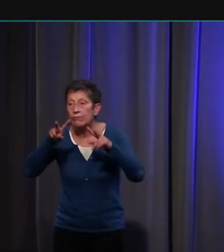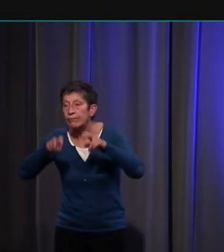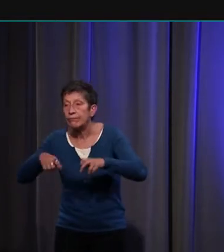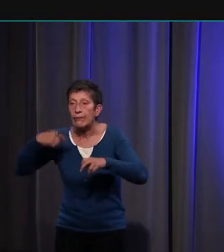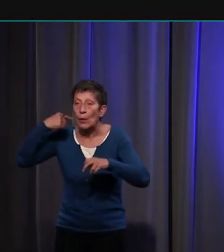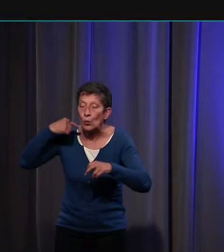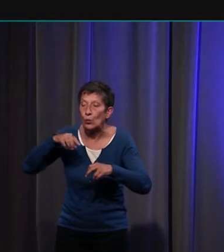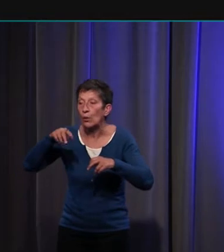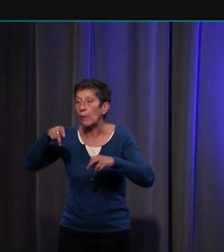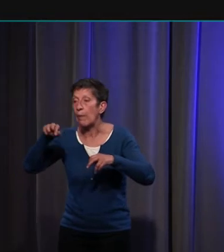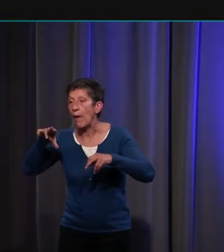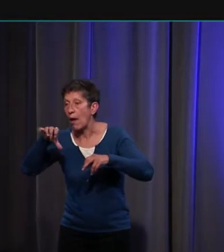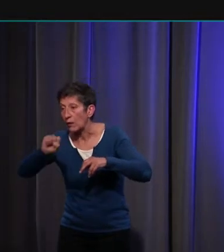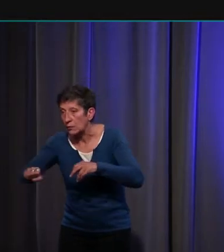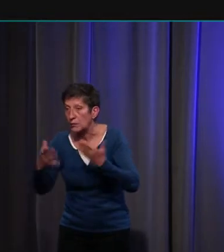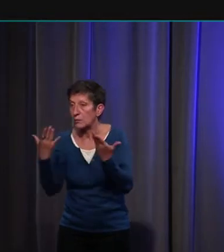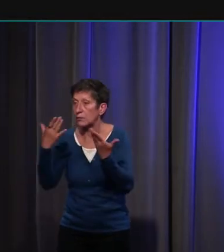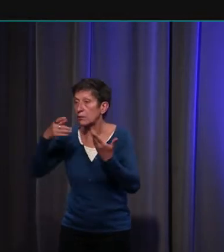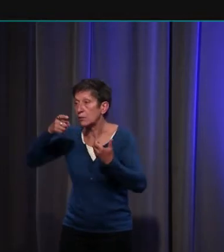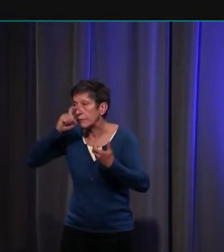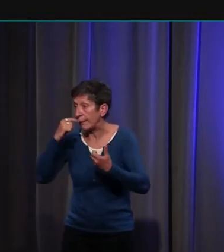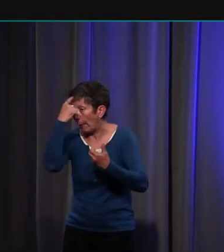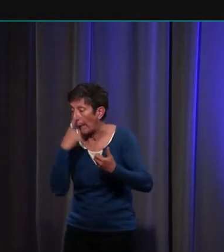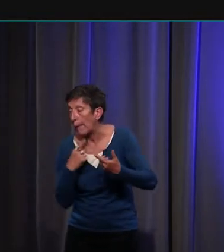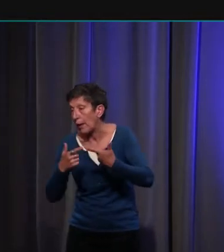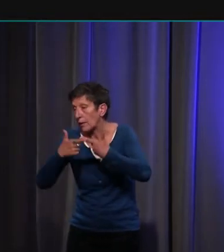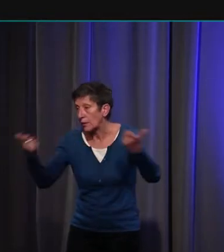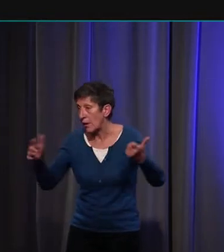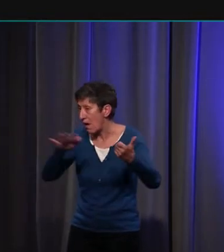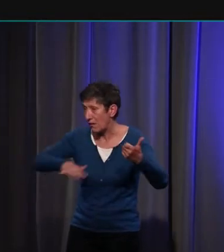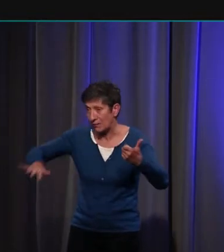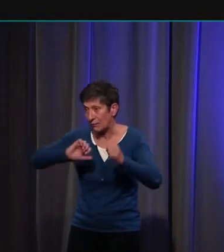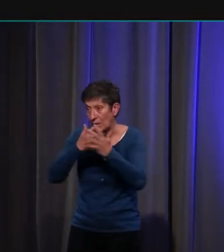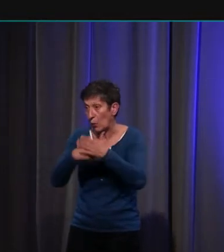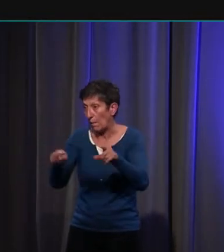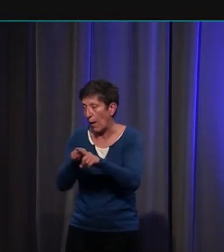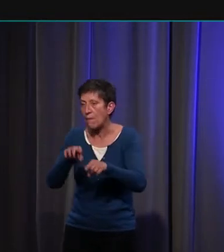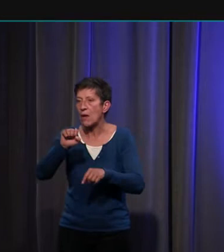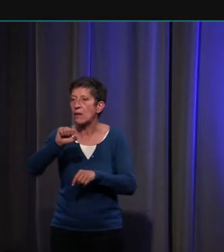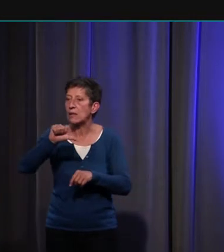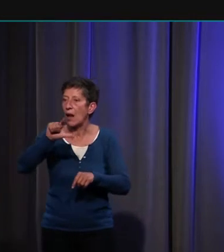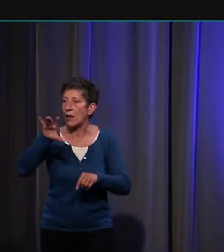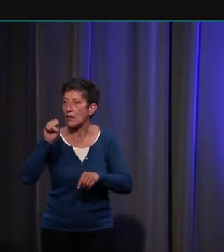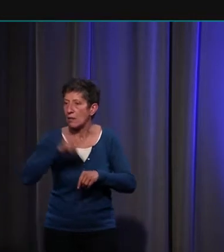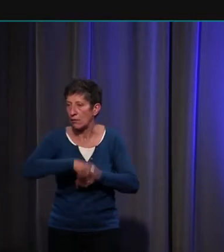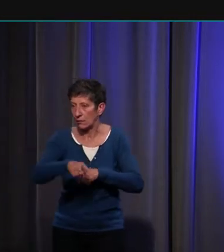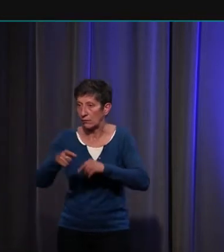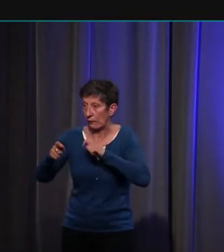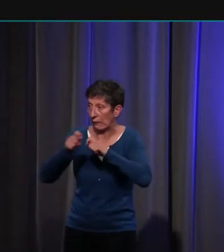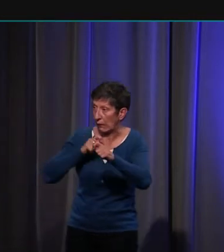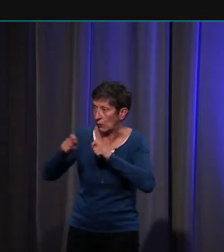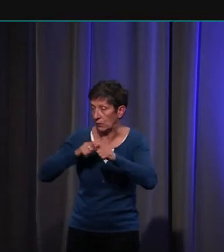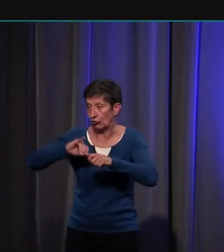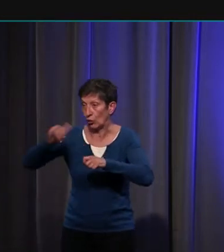que les les arabes ou les berbères tout le monde fait la même chose donc salade à négocier la reddition de